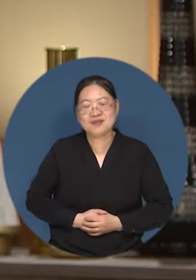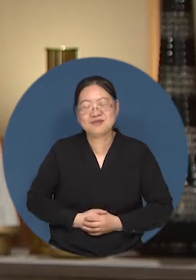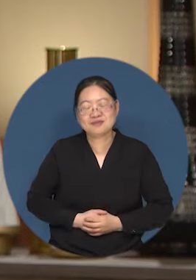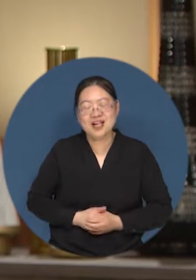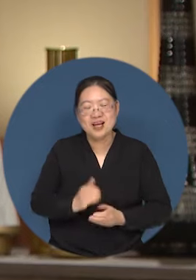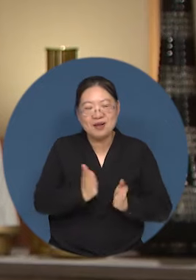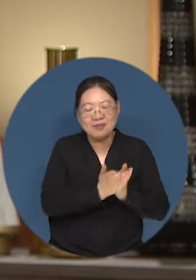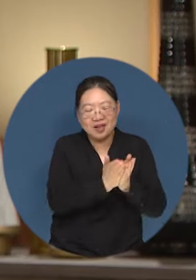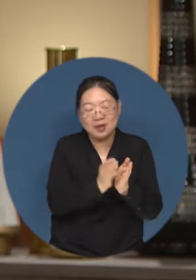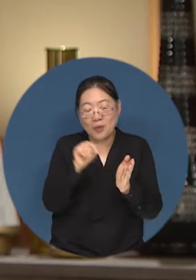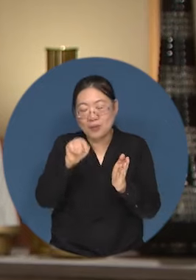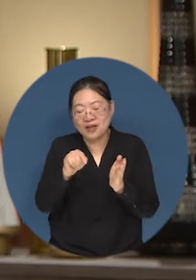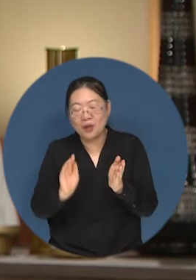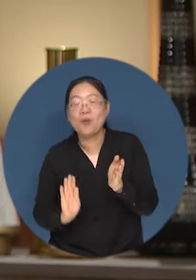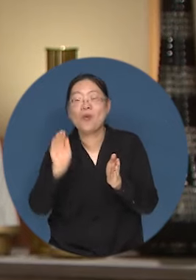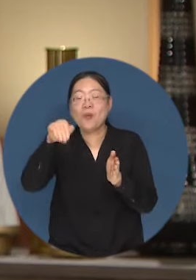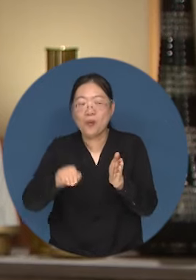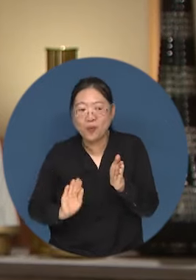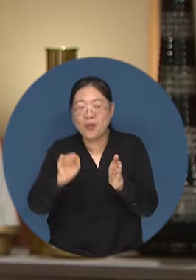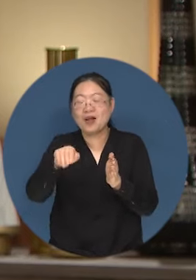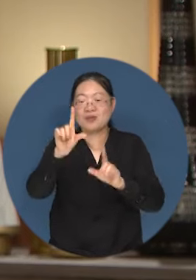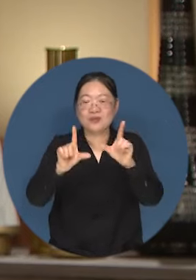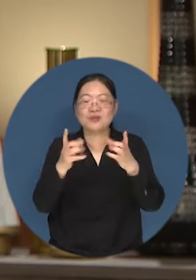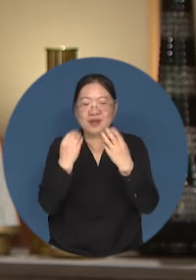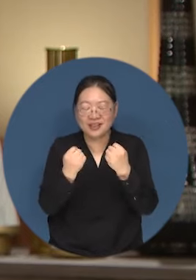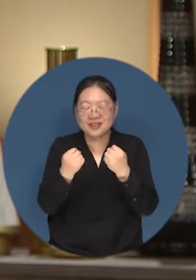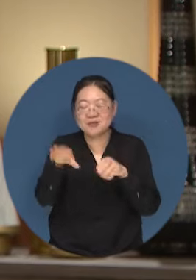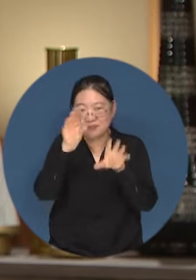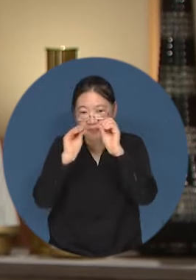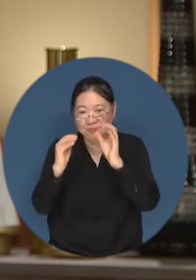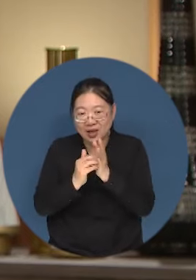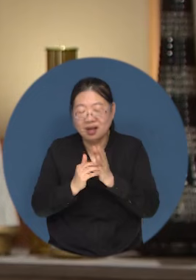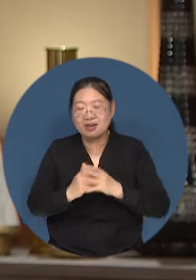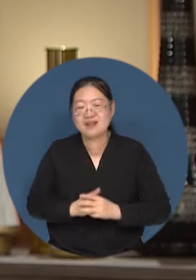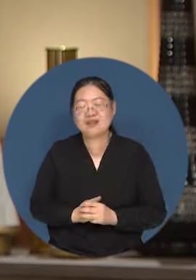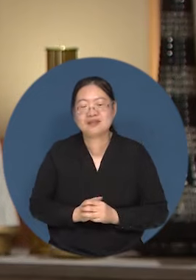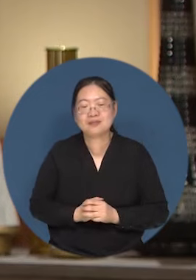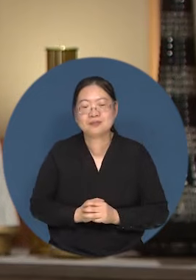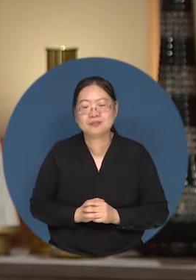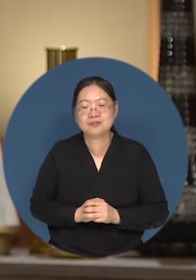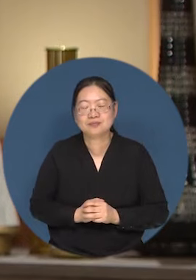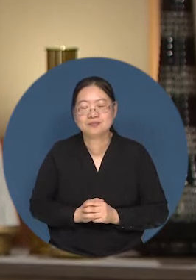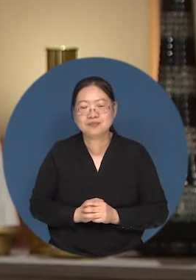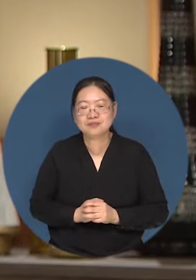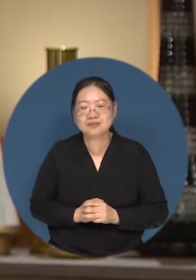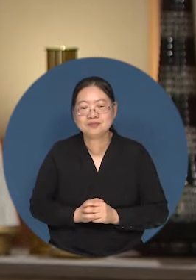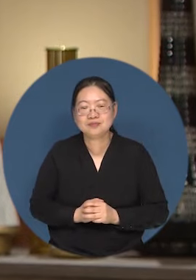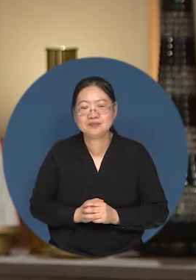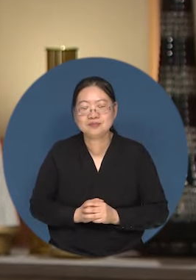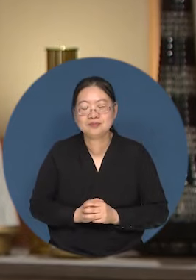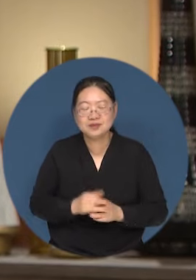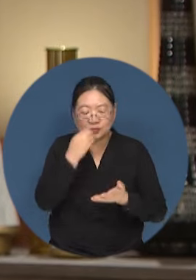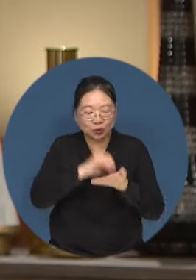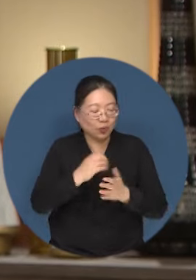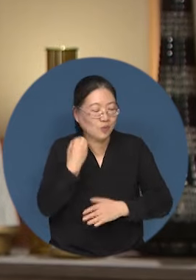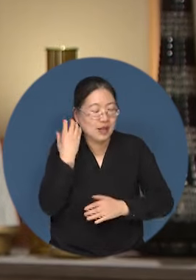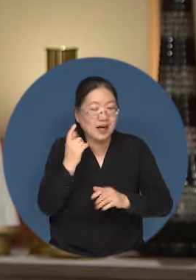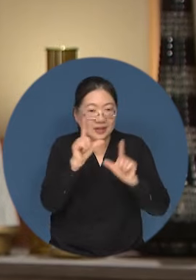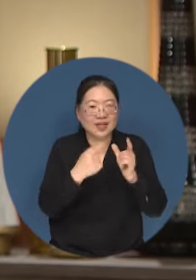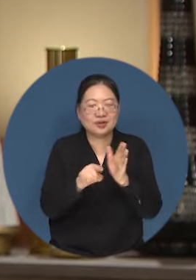뛰고 하는 그런 모습 많이 보지 않습니까? 네, 그런 모습 많이 볼 수 있는데 그러면 이제 돌고래가 살기